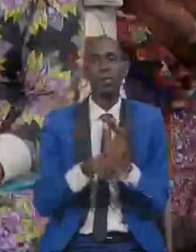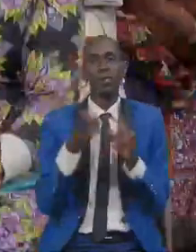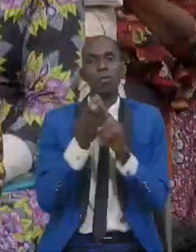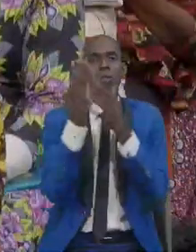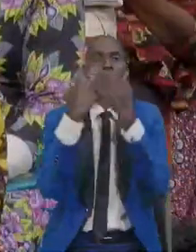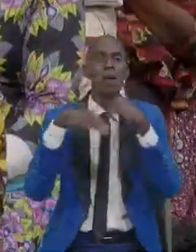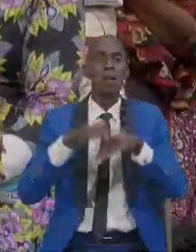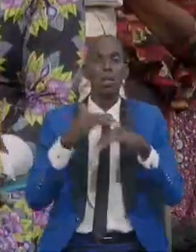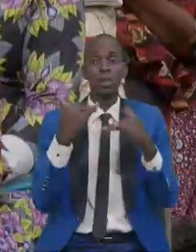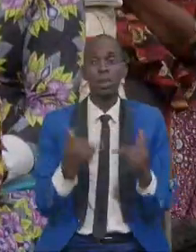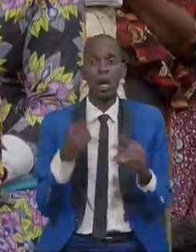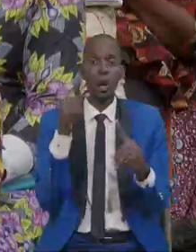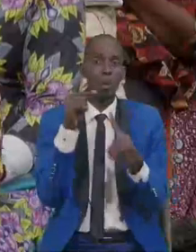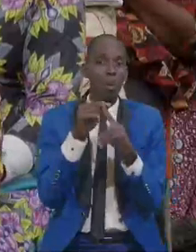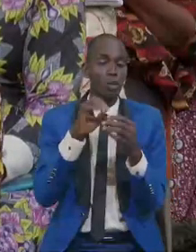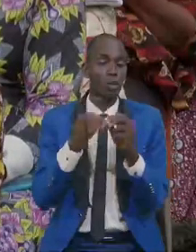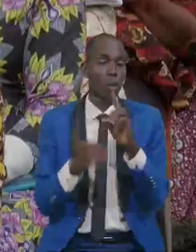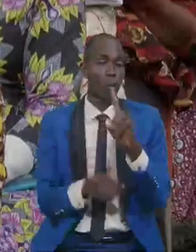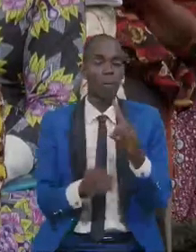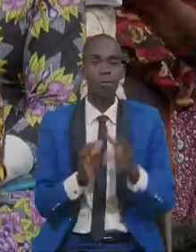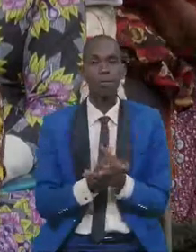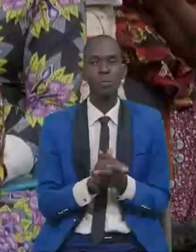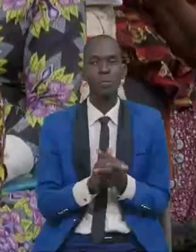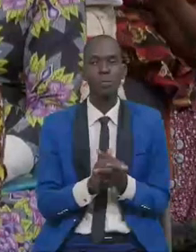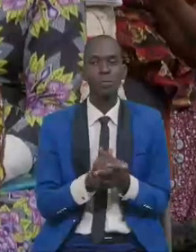ciel. Premier point maintenant.